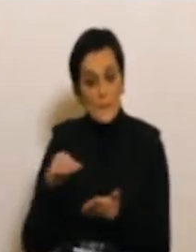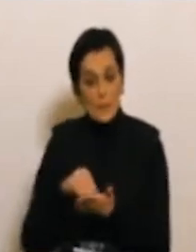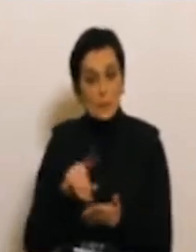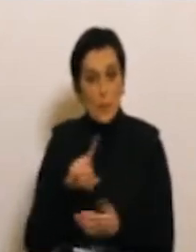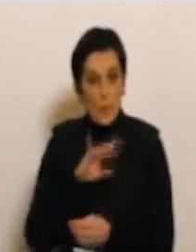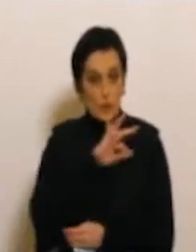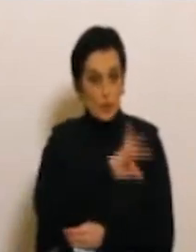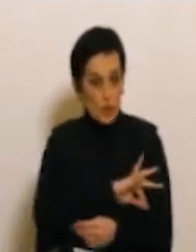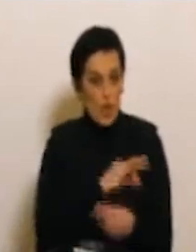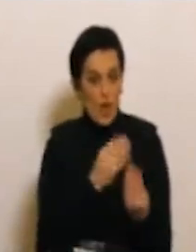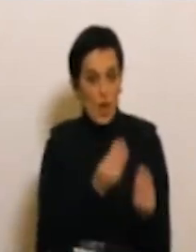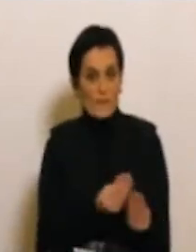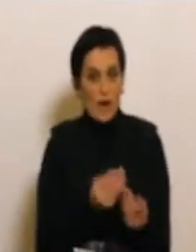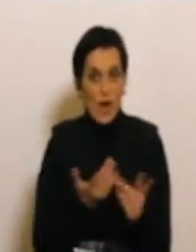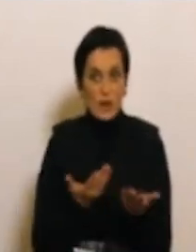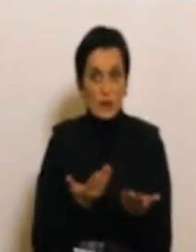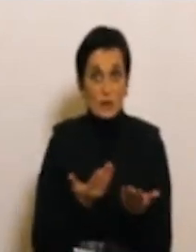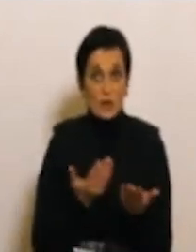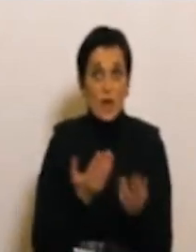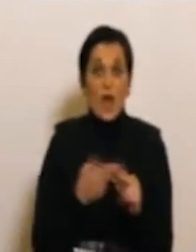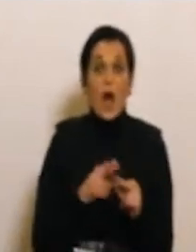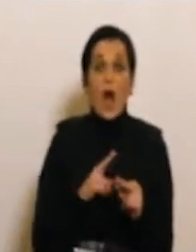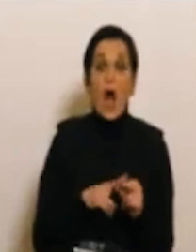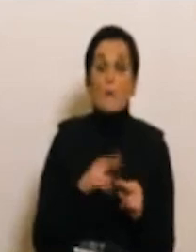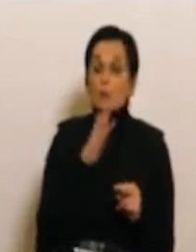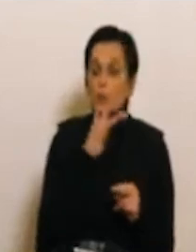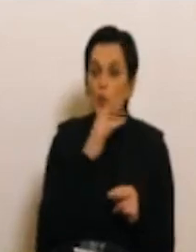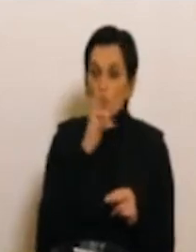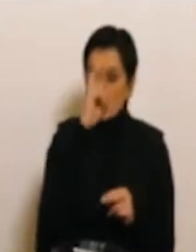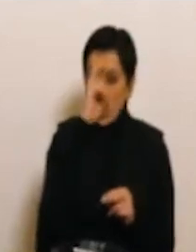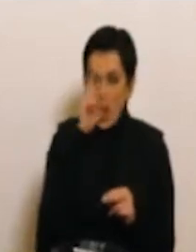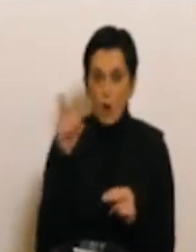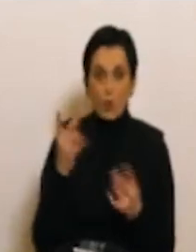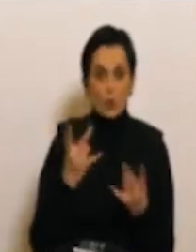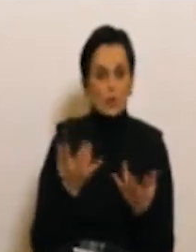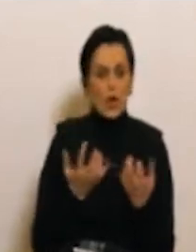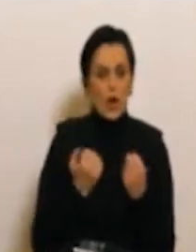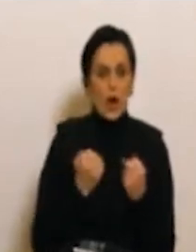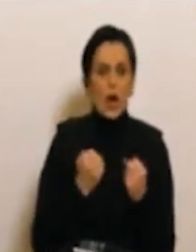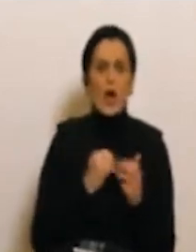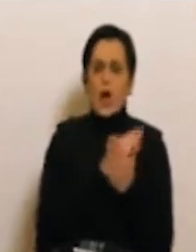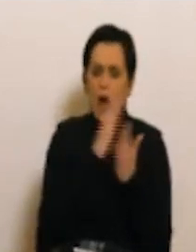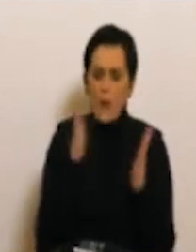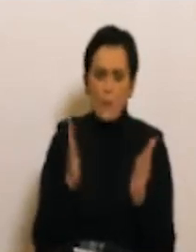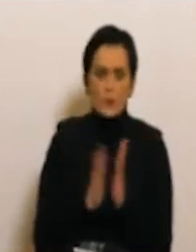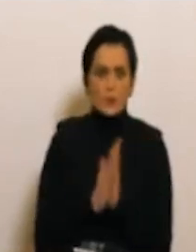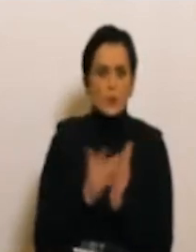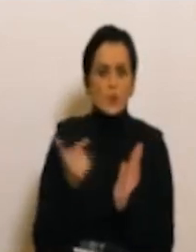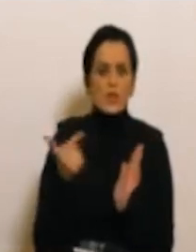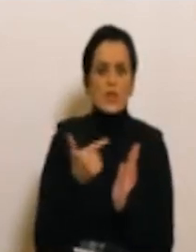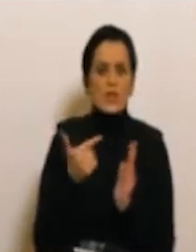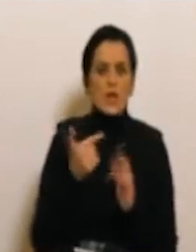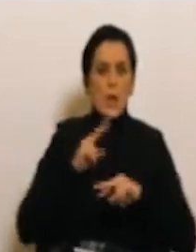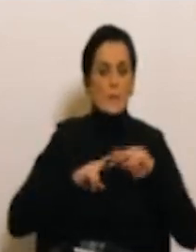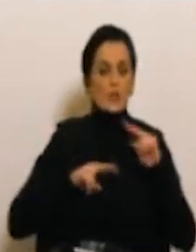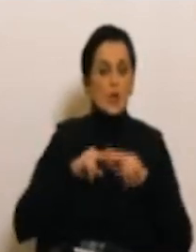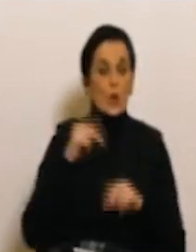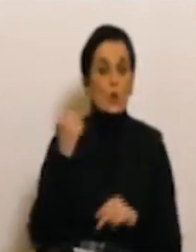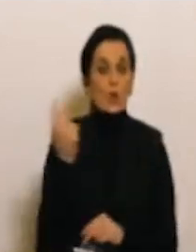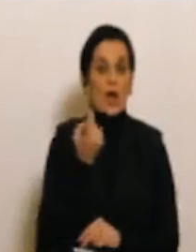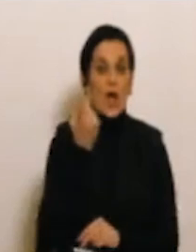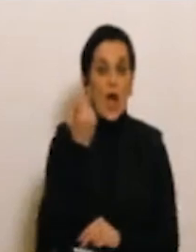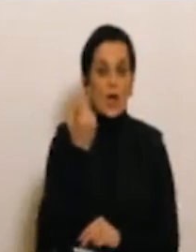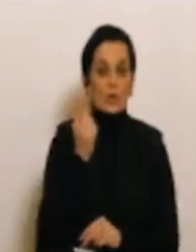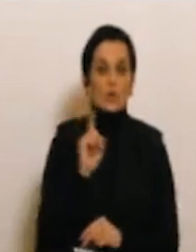ქონდეთ, ხო, გარკვეულწილად. და ამავდროულად სახელმწიფომ უნდა აიღოს აბსოლუტური გარანტია მშენებლობის ხარისხზე, რომ ამ